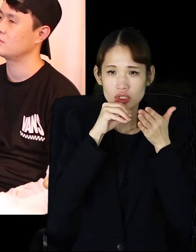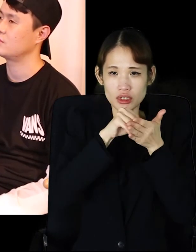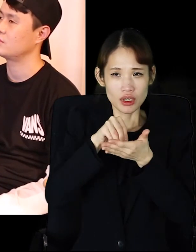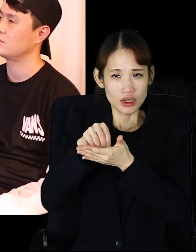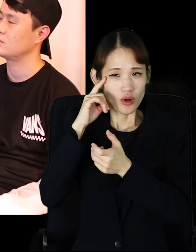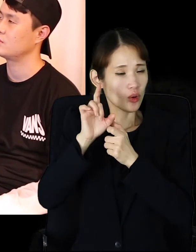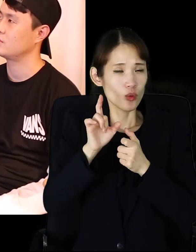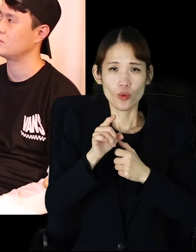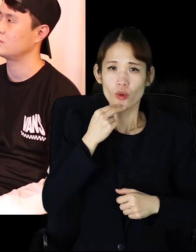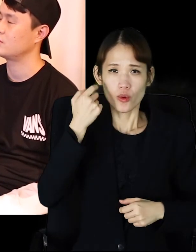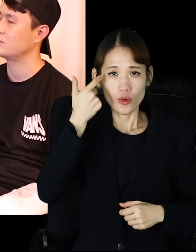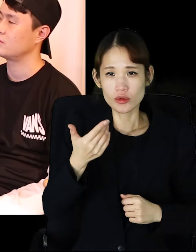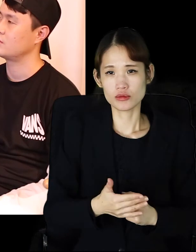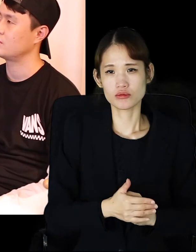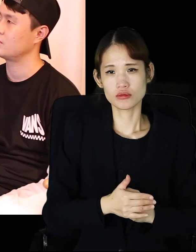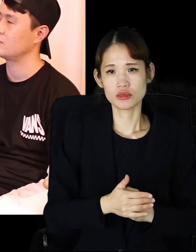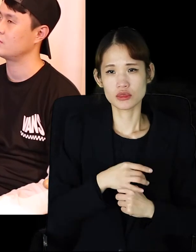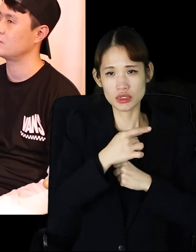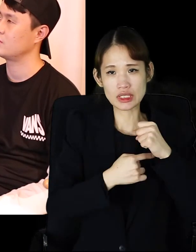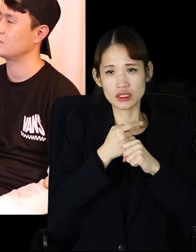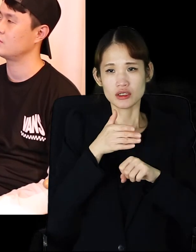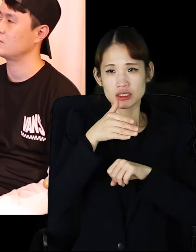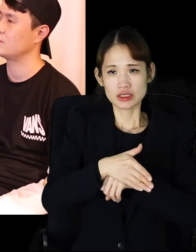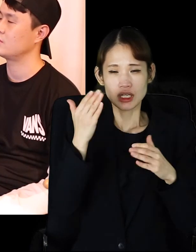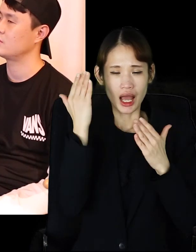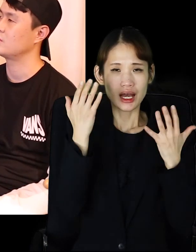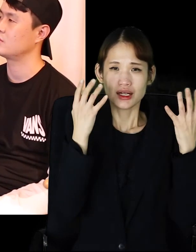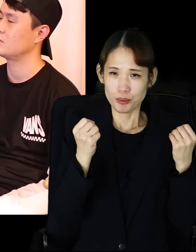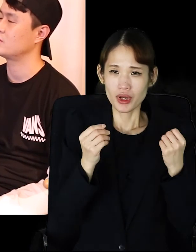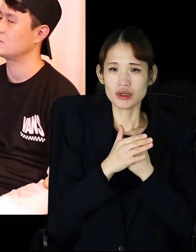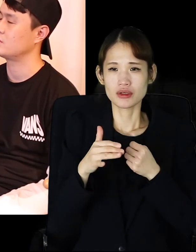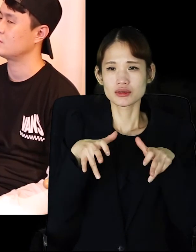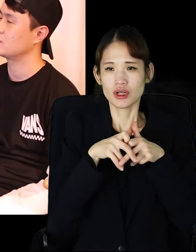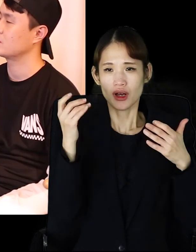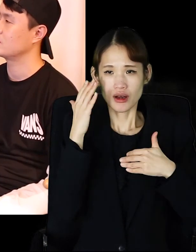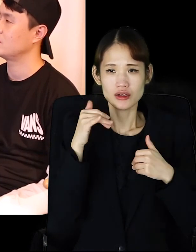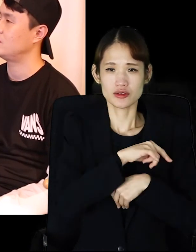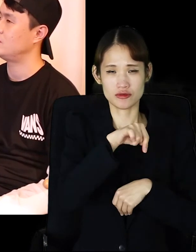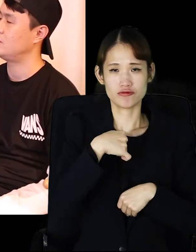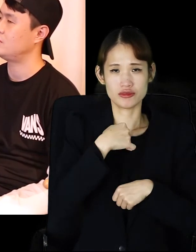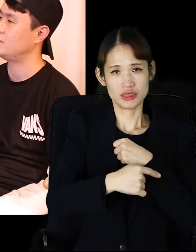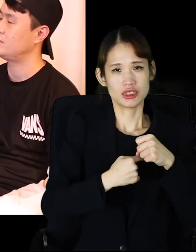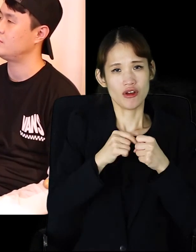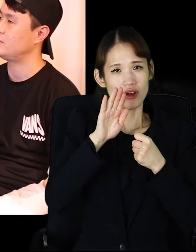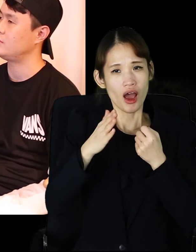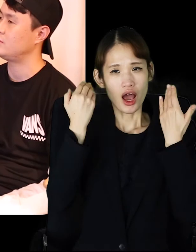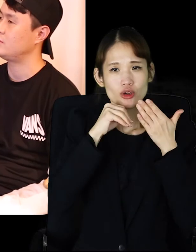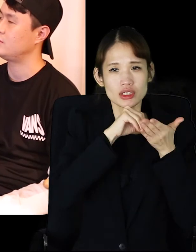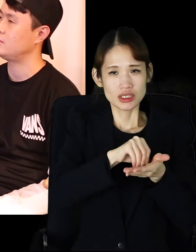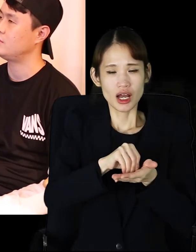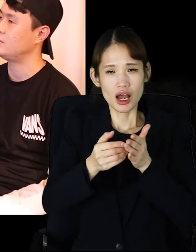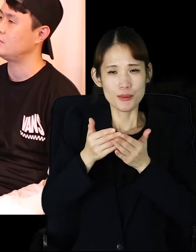입학시킬까나 이런 거는 고민은 크게 안 하셨던. 그러니까 1년 늦게 가는 학생들도 많잖아요. 그쵸. 장애학생들은. 엄청 많죠. 네. 그래서 저도 사실 1년 늦게 갈까 말까를